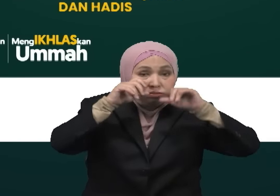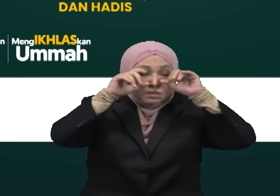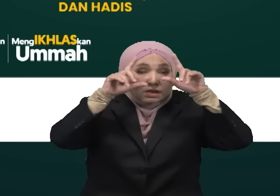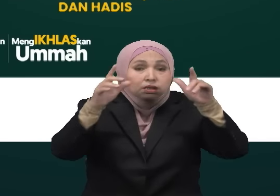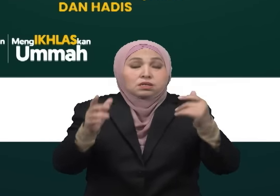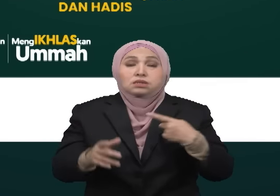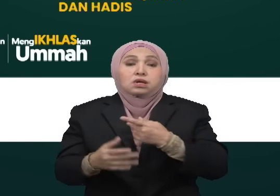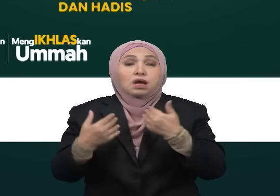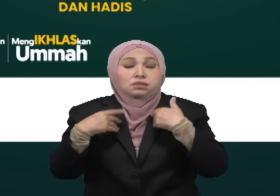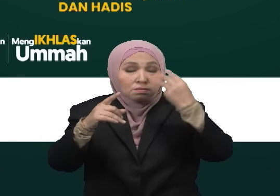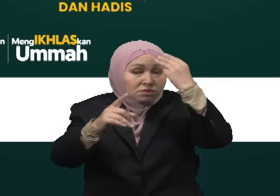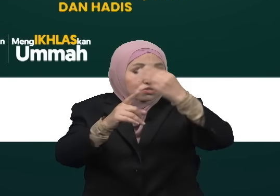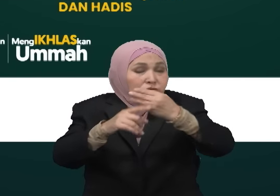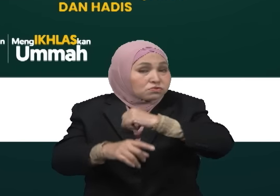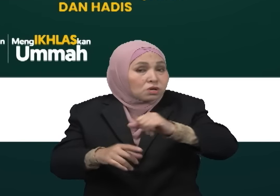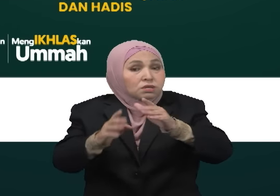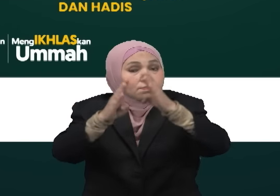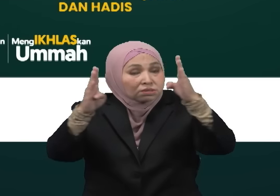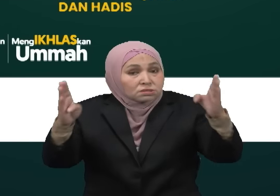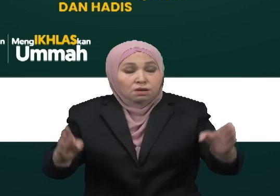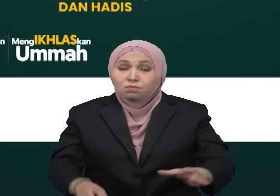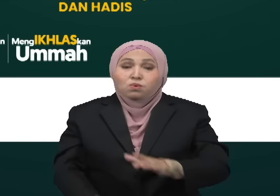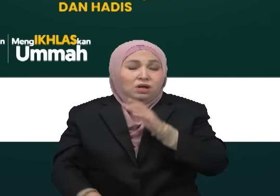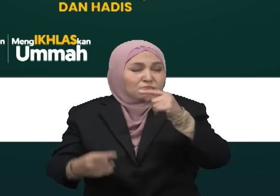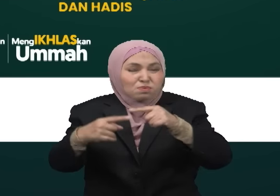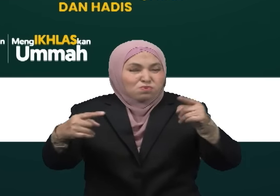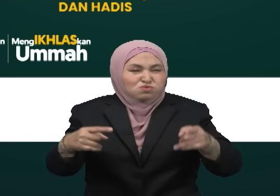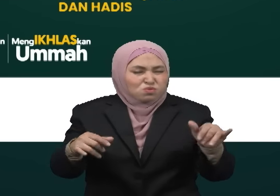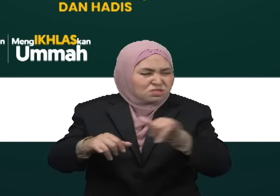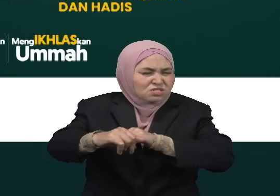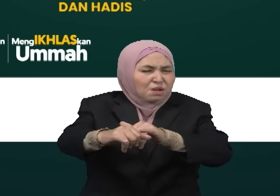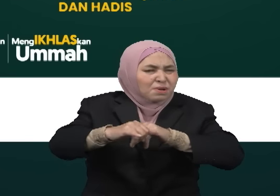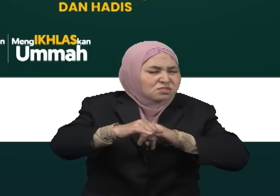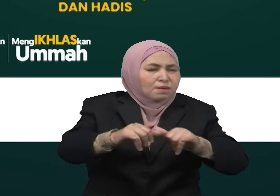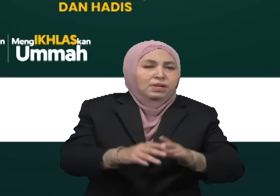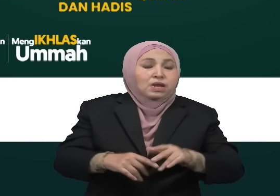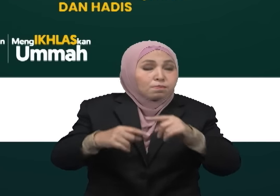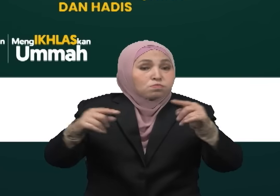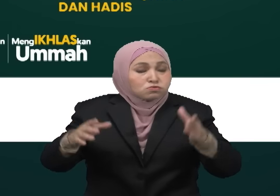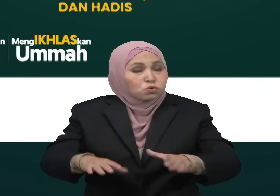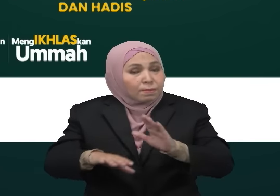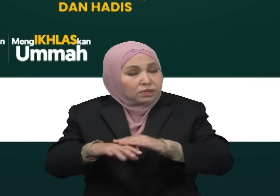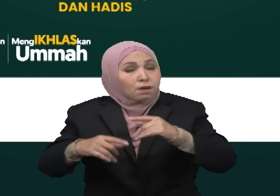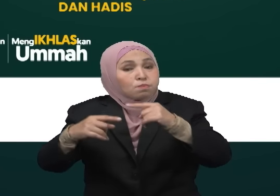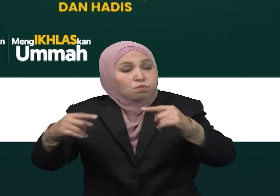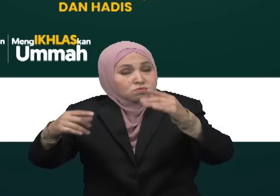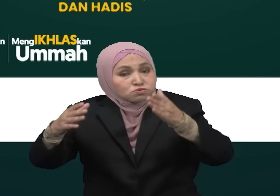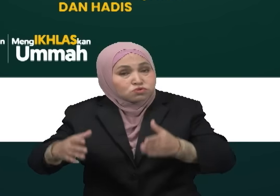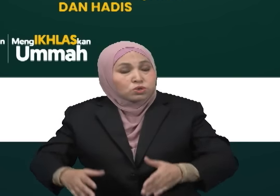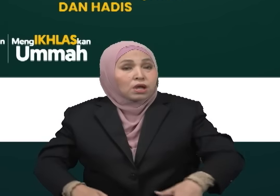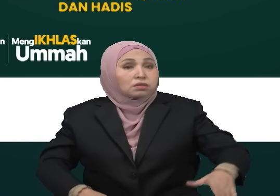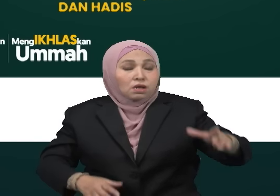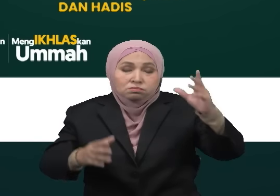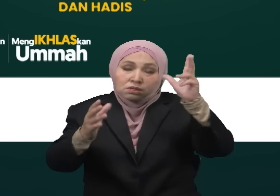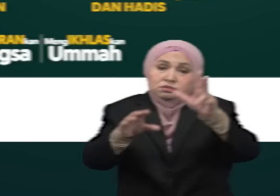bahawa kita ada misi perjuangan yang besar, bukan bermusuh sesama sendiri tetapi bermusuh kepada musuh yang